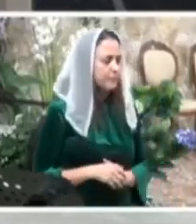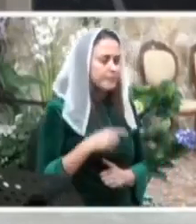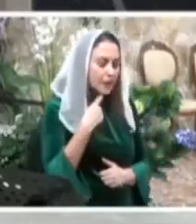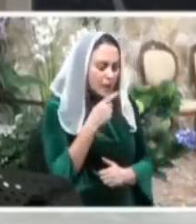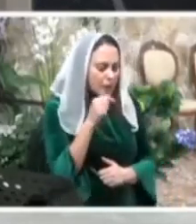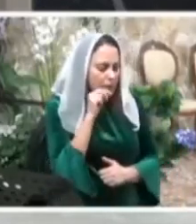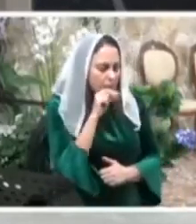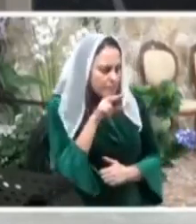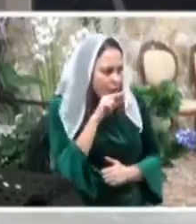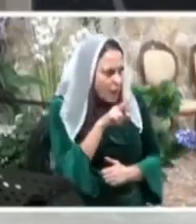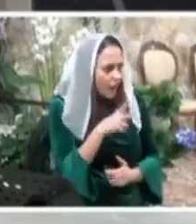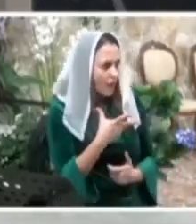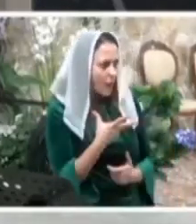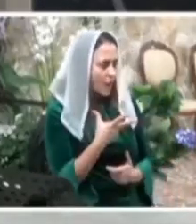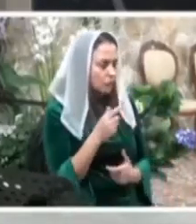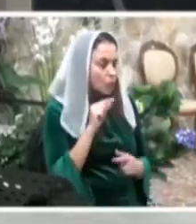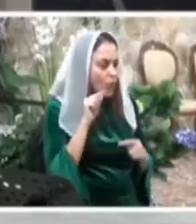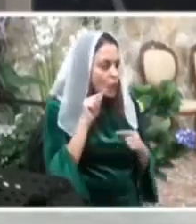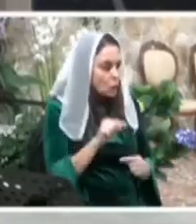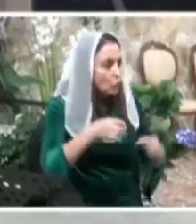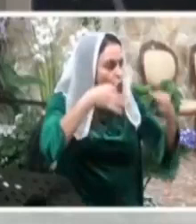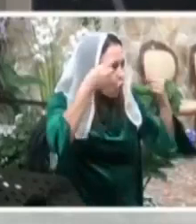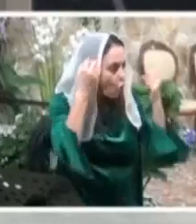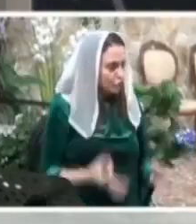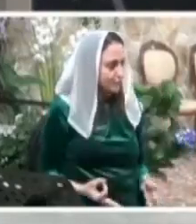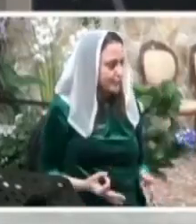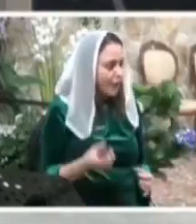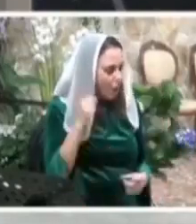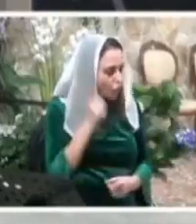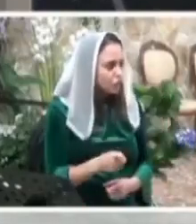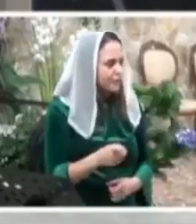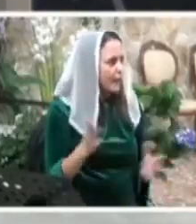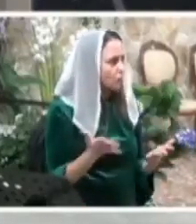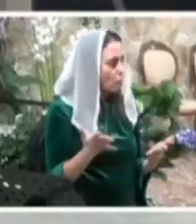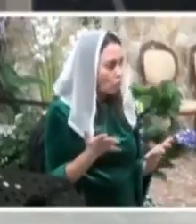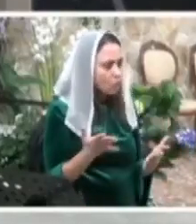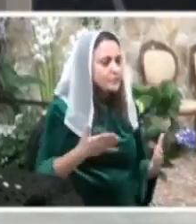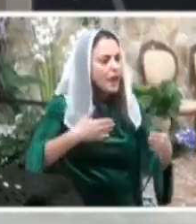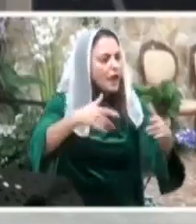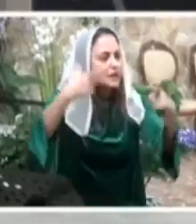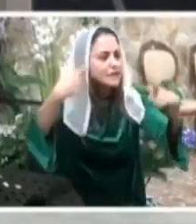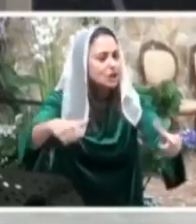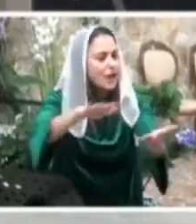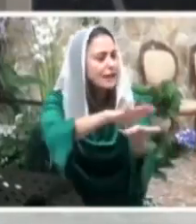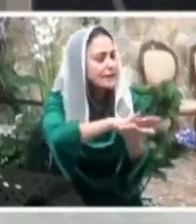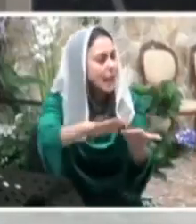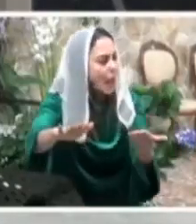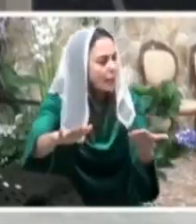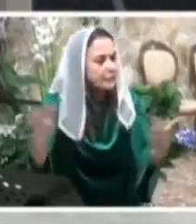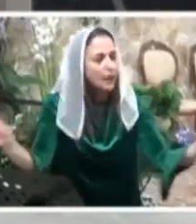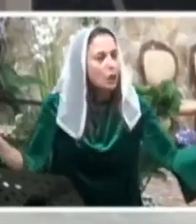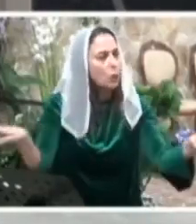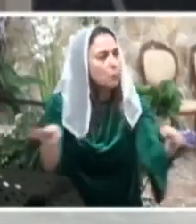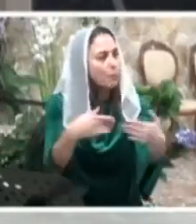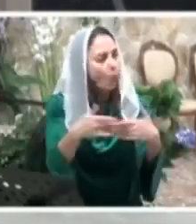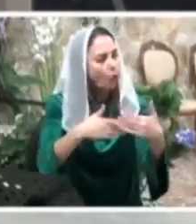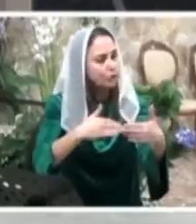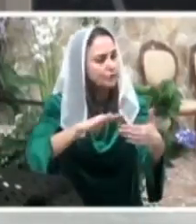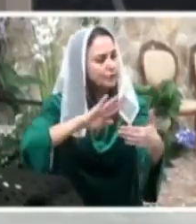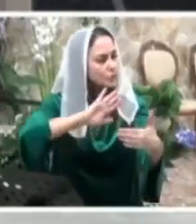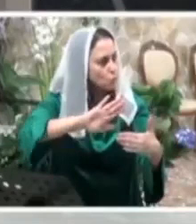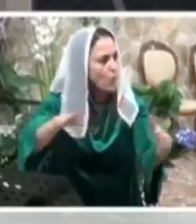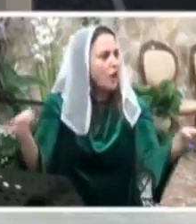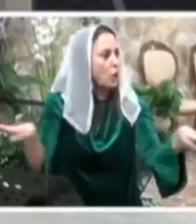egli fece chiudere le porte della città. Sin dal